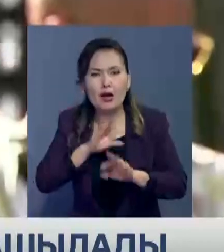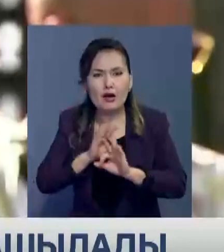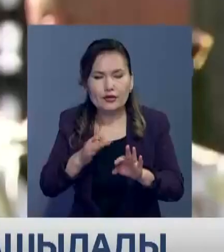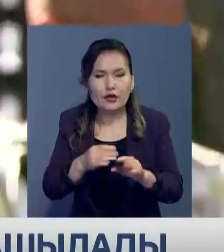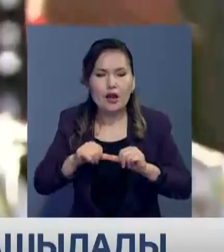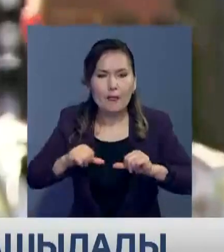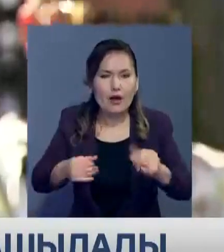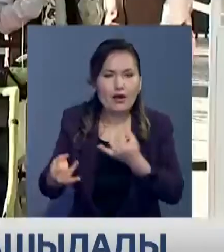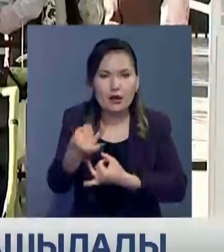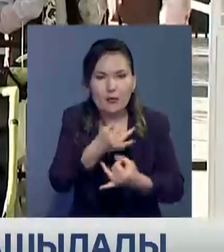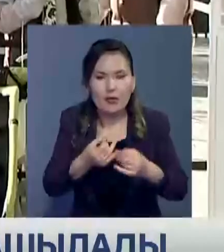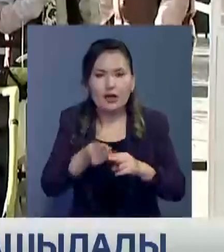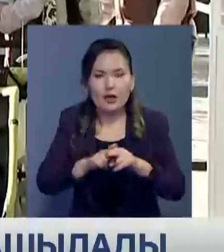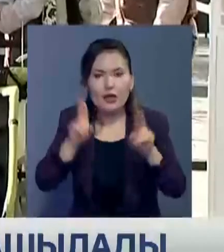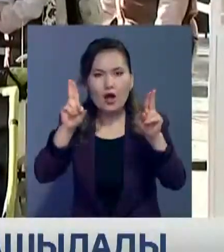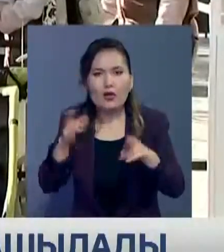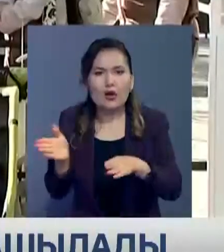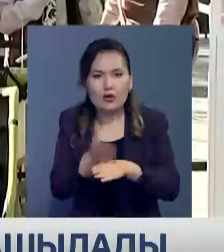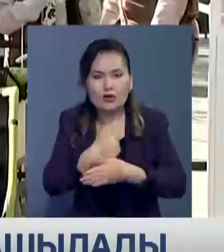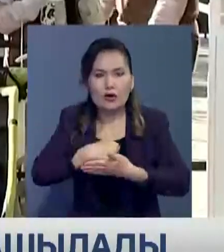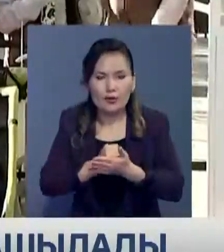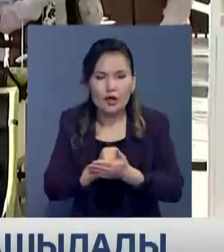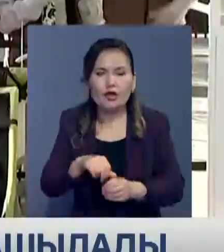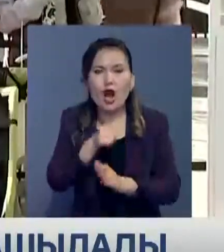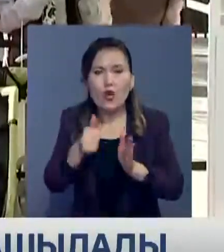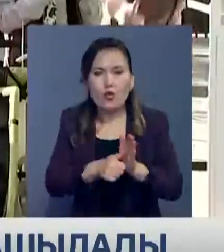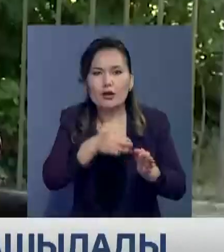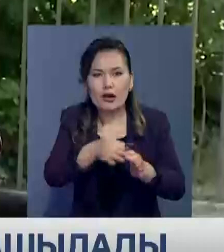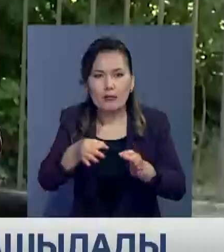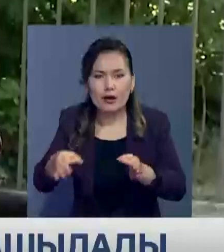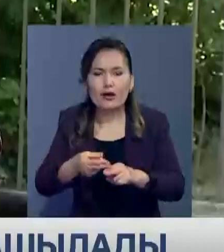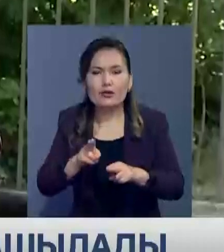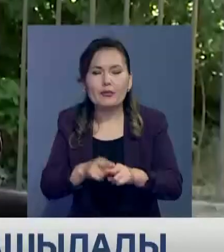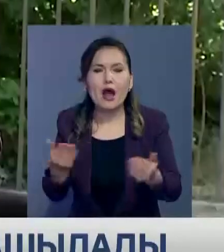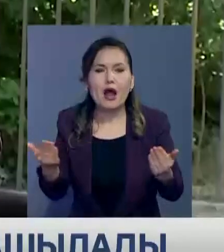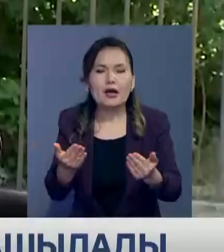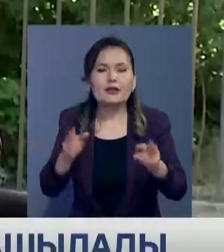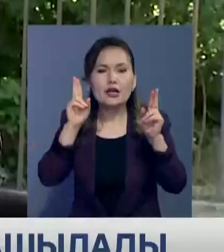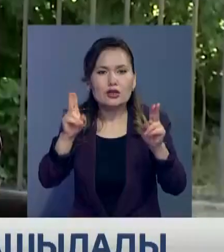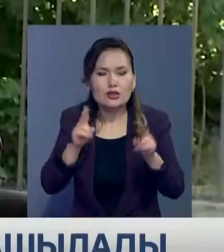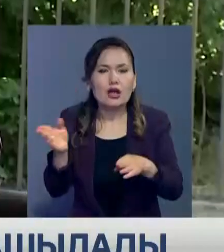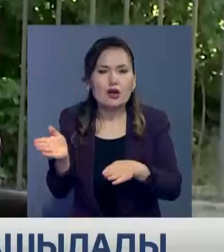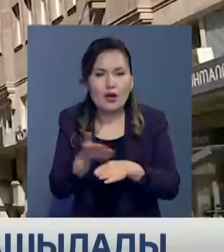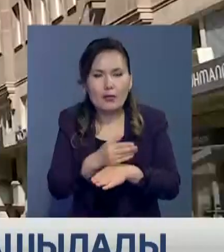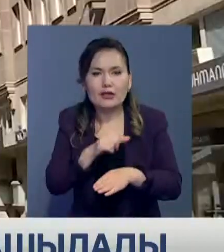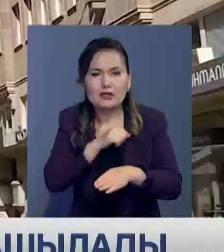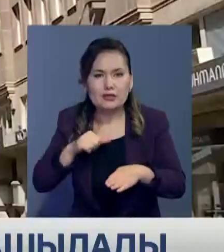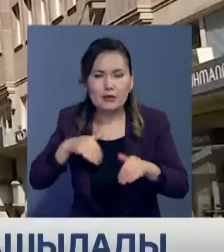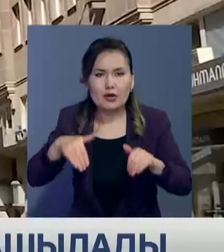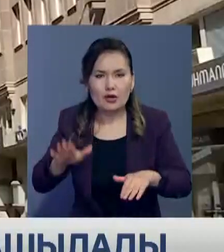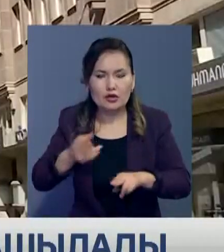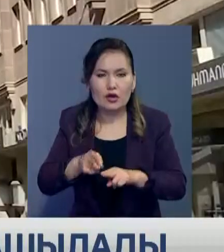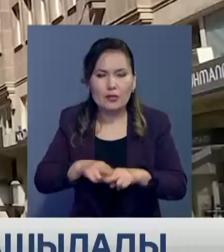кеңесіп, карантиннен шығу жоспарын қабылдады. Мұнда 16 аймақтың әрқайсысы қандай шектеулерді алып тастайтынын өздері шешеді.